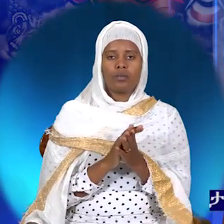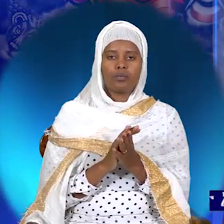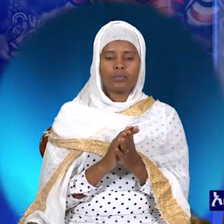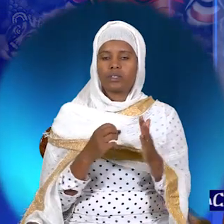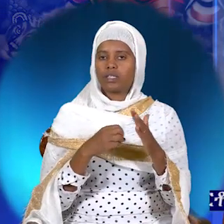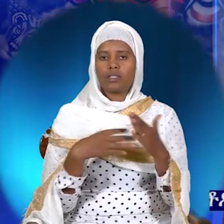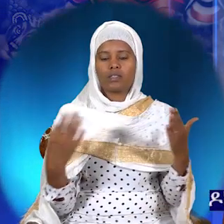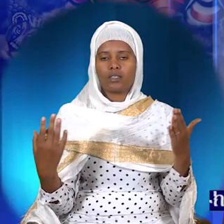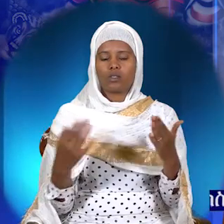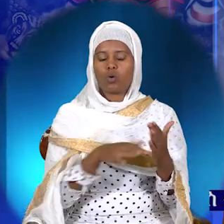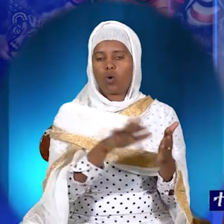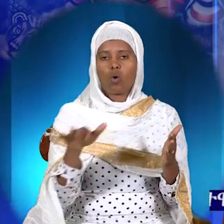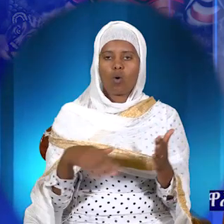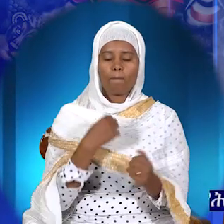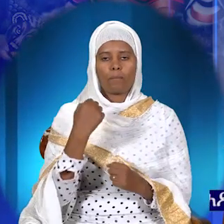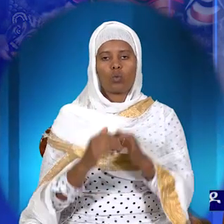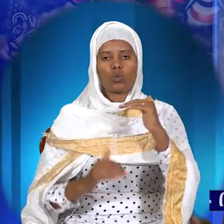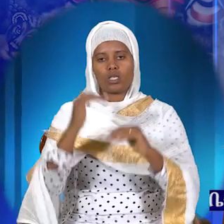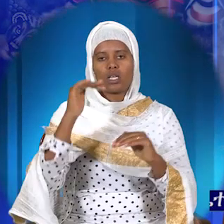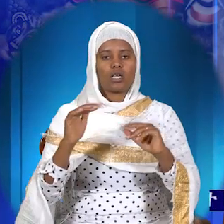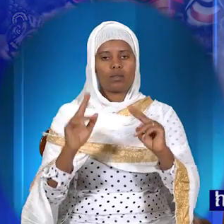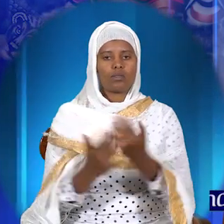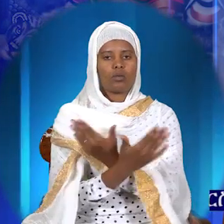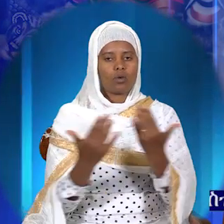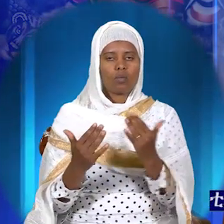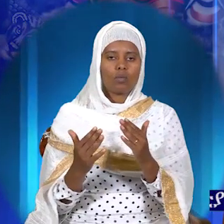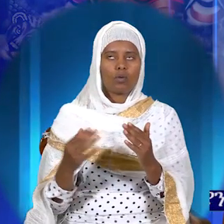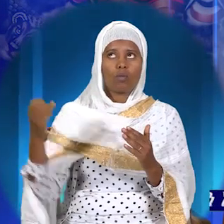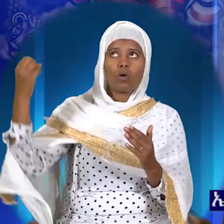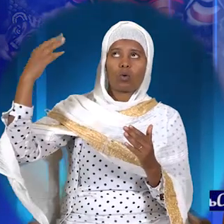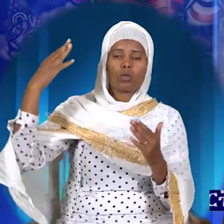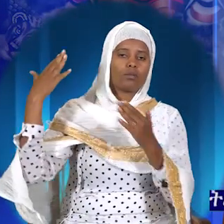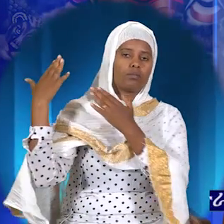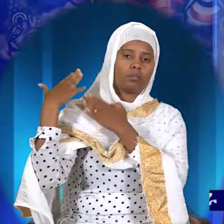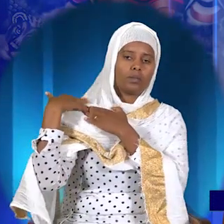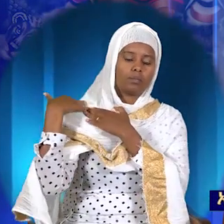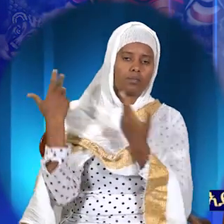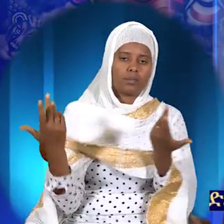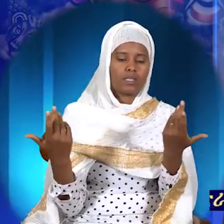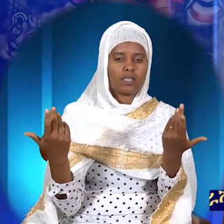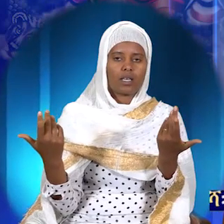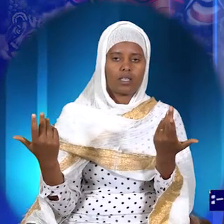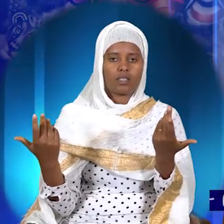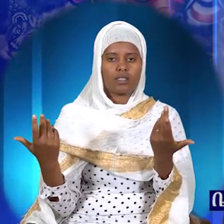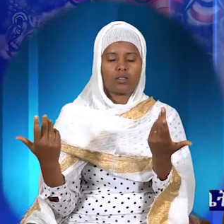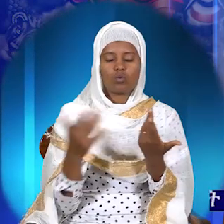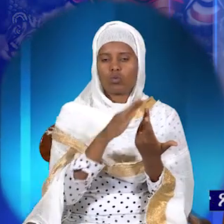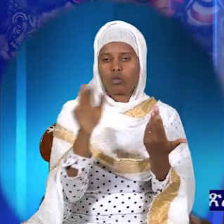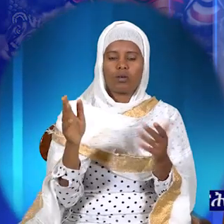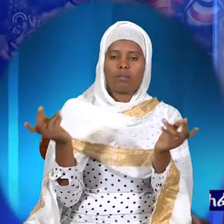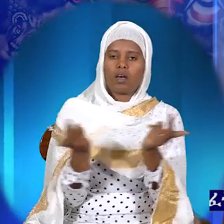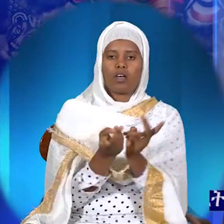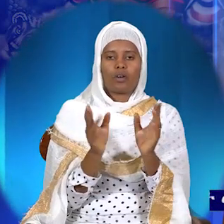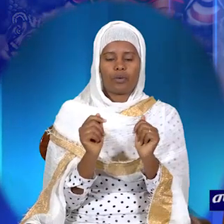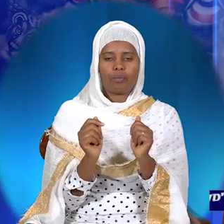اينا سلازي نعوام مكردام زي بلوم مخانو بملوكوت بسلطان ببهري حادة مخانوم قدوش شراكوس